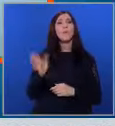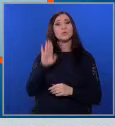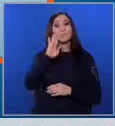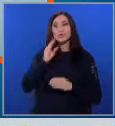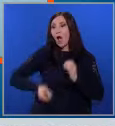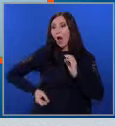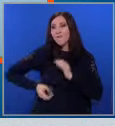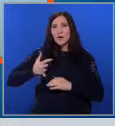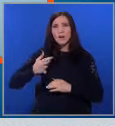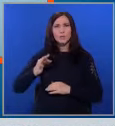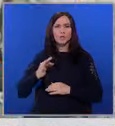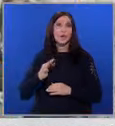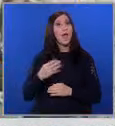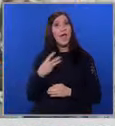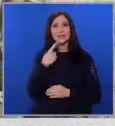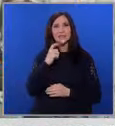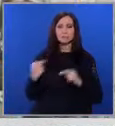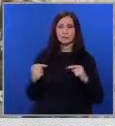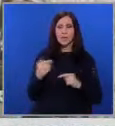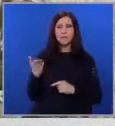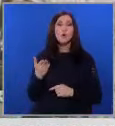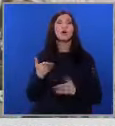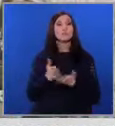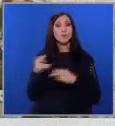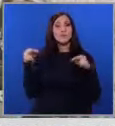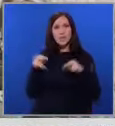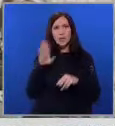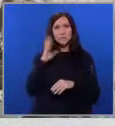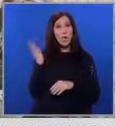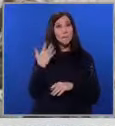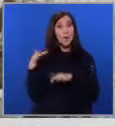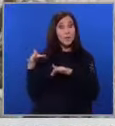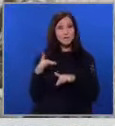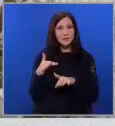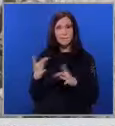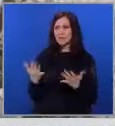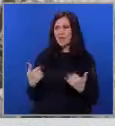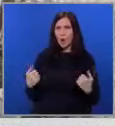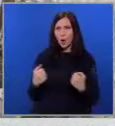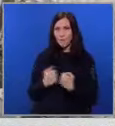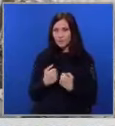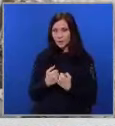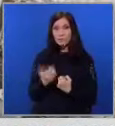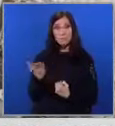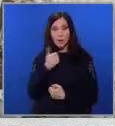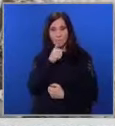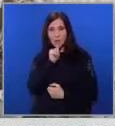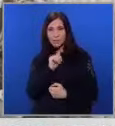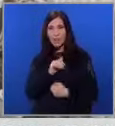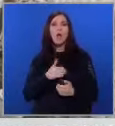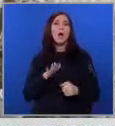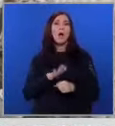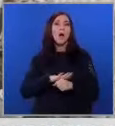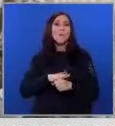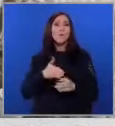се ези, ще се разправим с него. Според свидетели, мъжът се е държал агресивно, предизвикал е конфликта и е бил пиян. В мотивите на